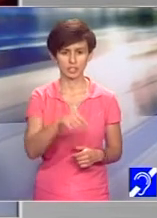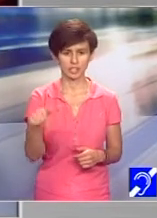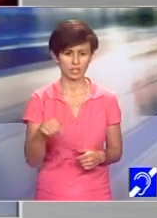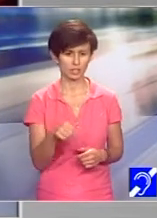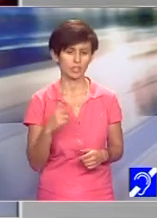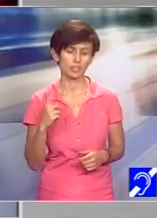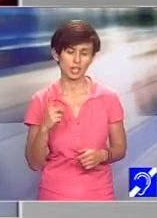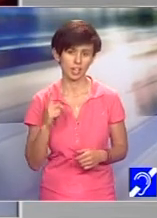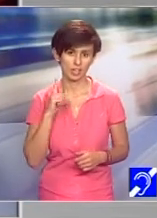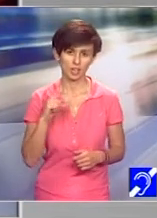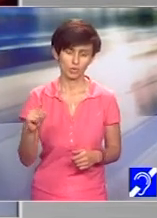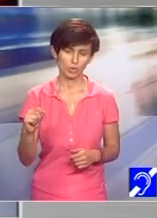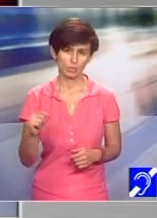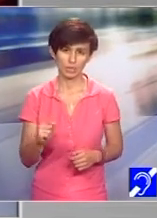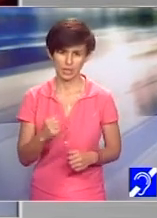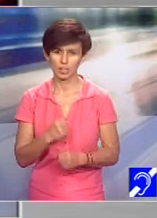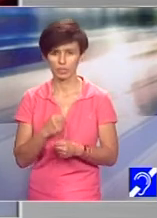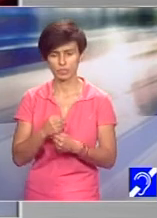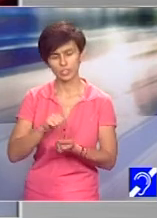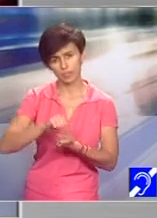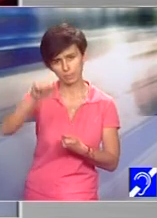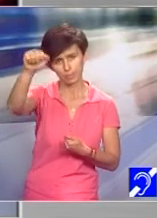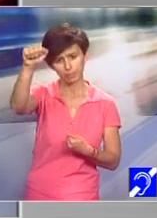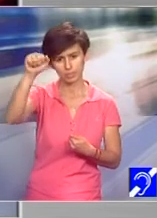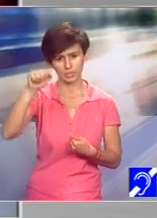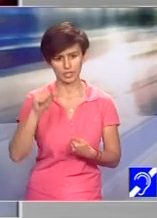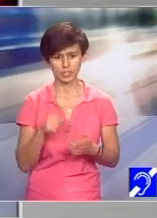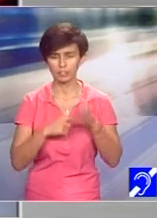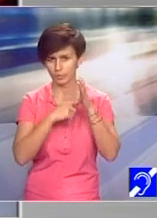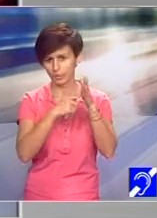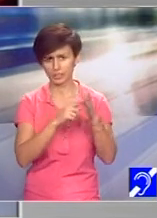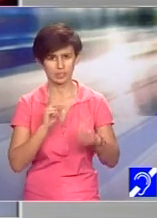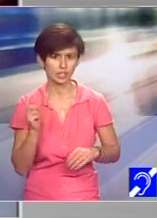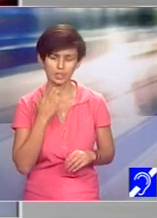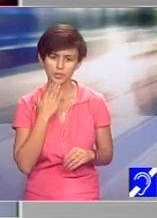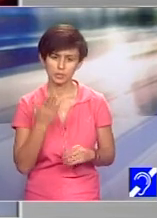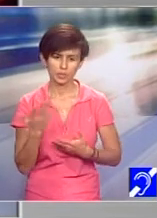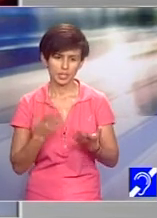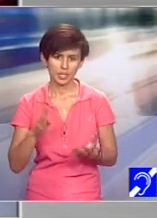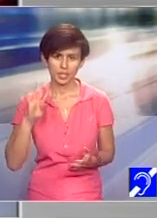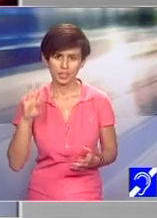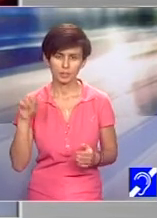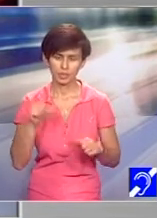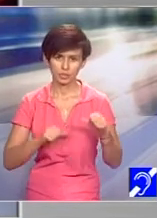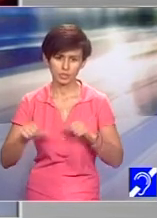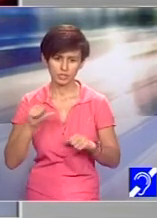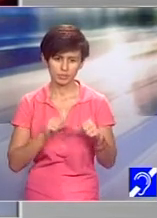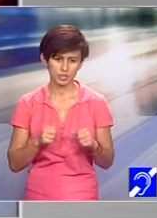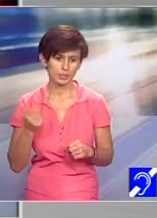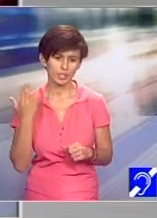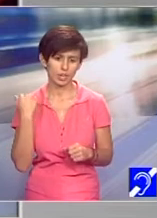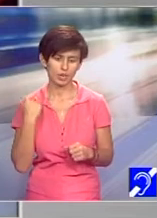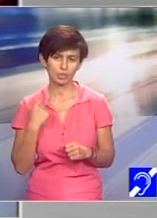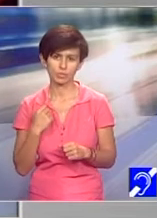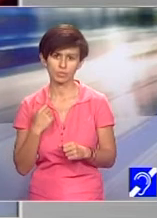și noi la București, o să pichetăm, o să înaintăm din nou nemulțumirile care în data de 4 septembrie au fost